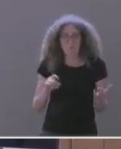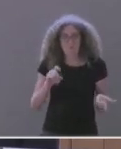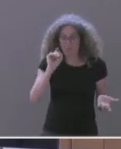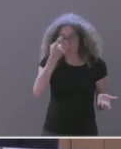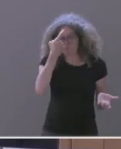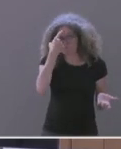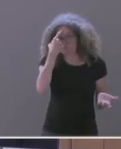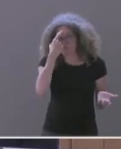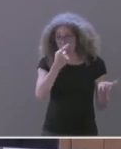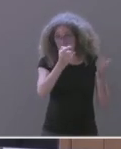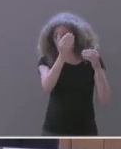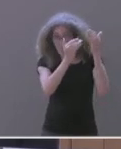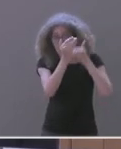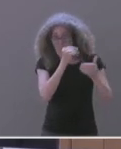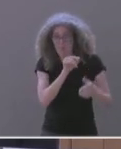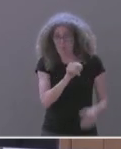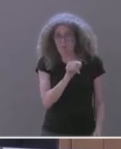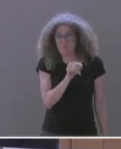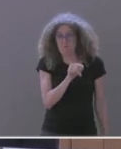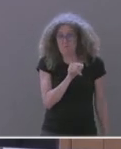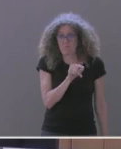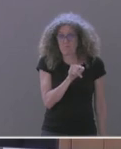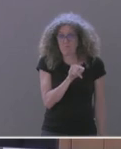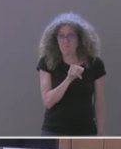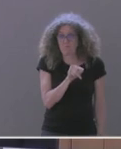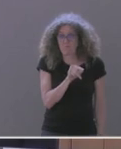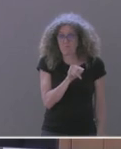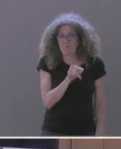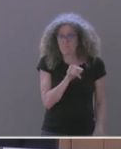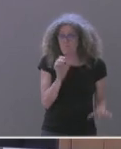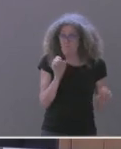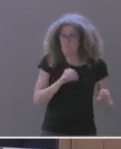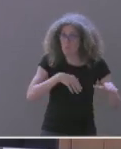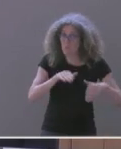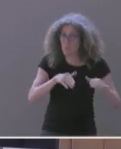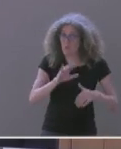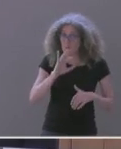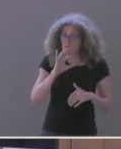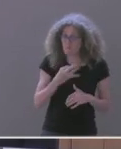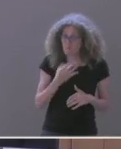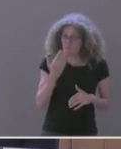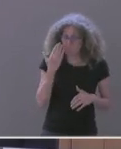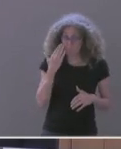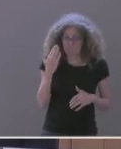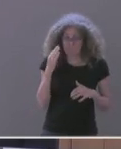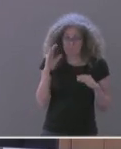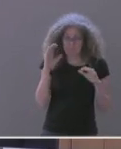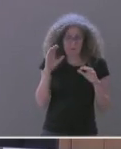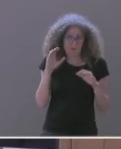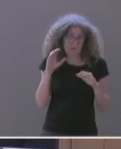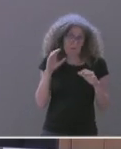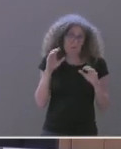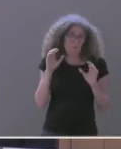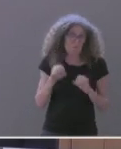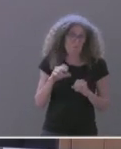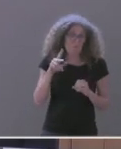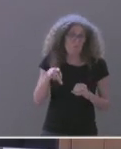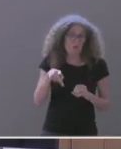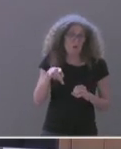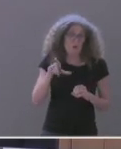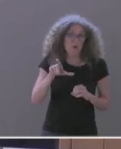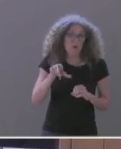plan n'aura d'efficacité que si nous arrivons à finaliser le PLUI. Parce